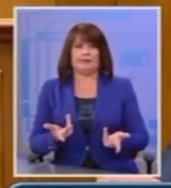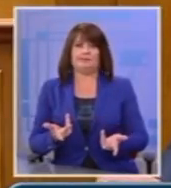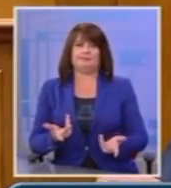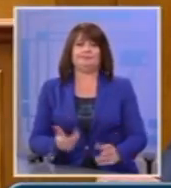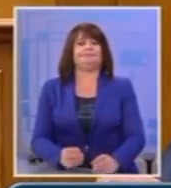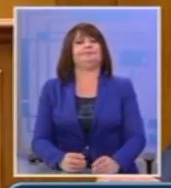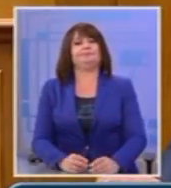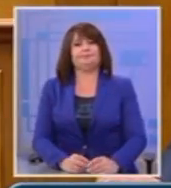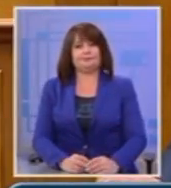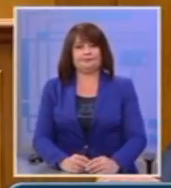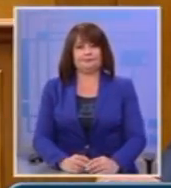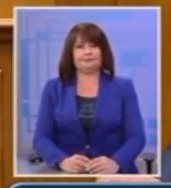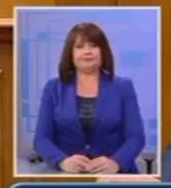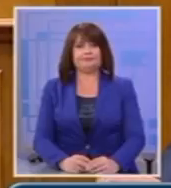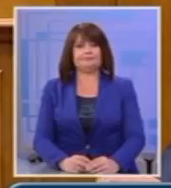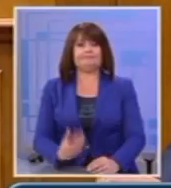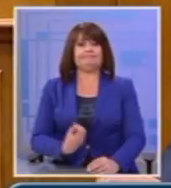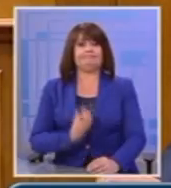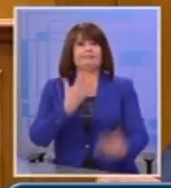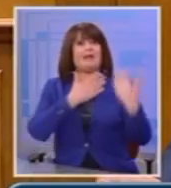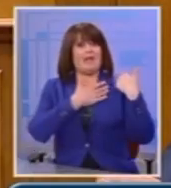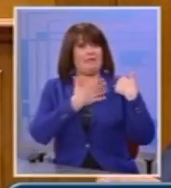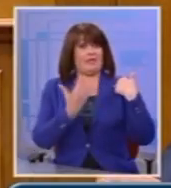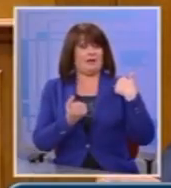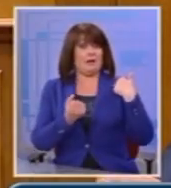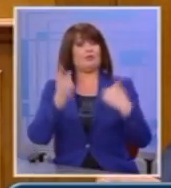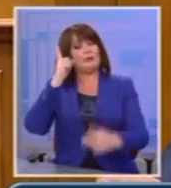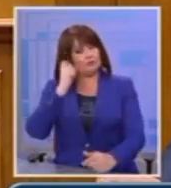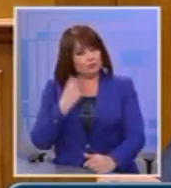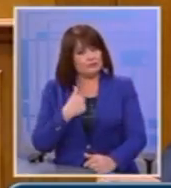με υψηλή αίσθηση της ευθύνης